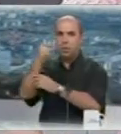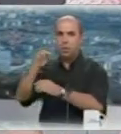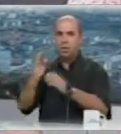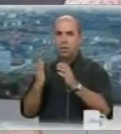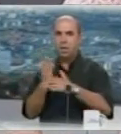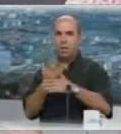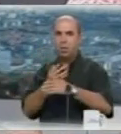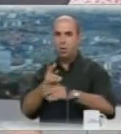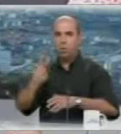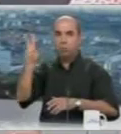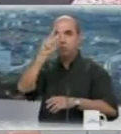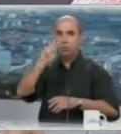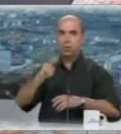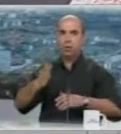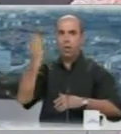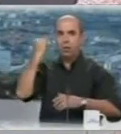طابع موريسكي قديم جدا،